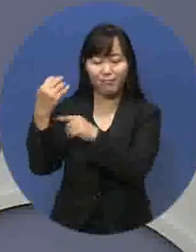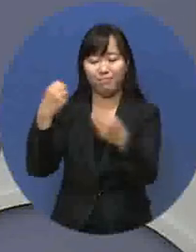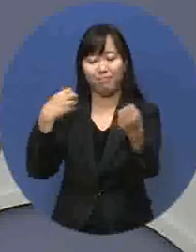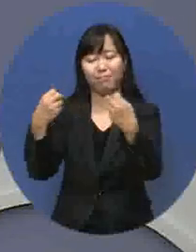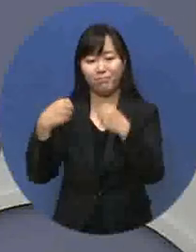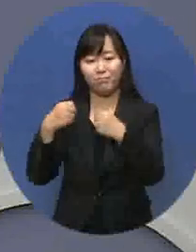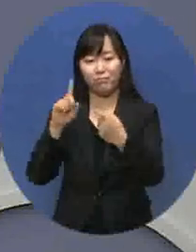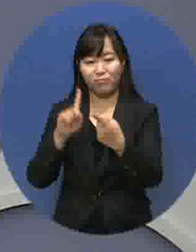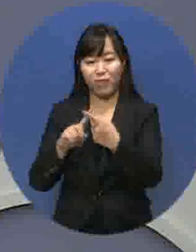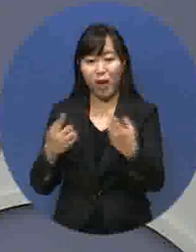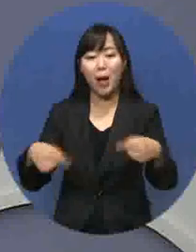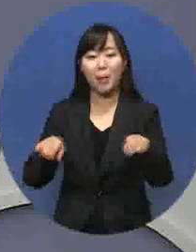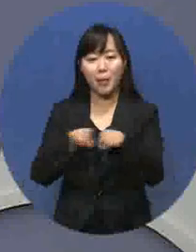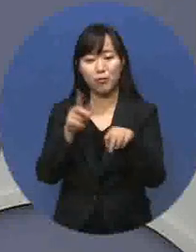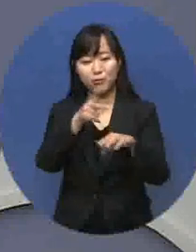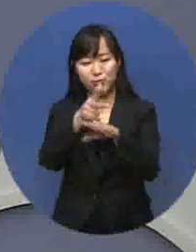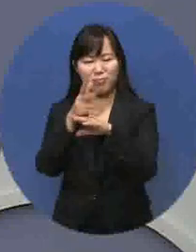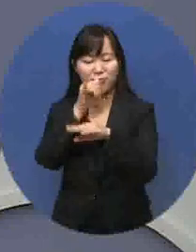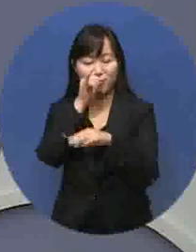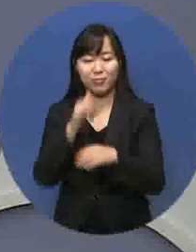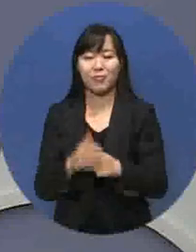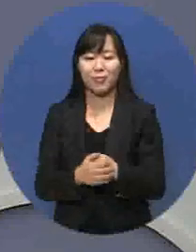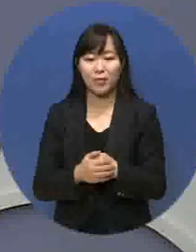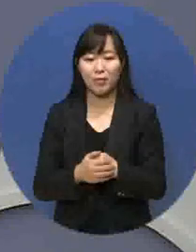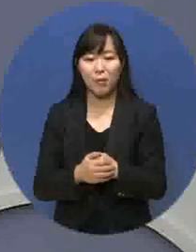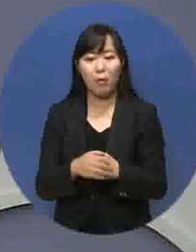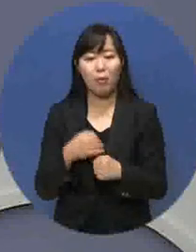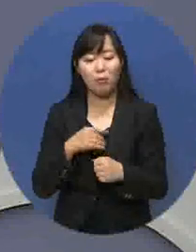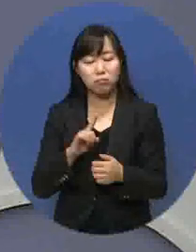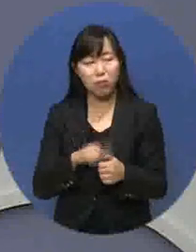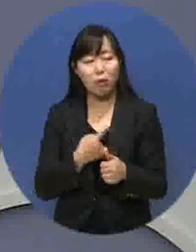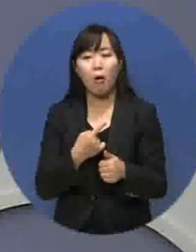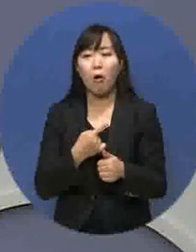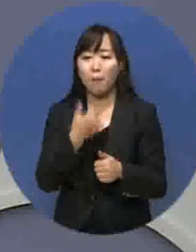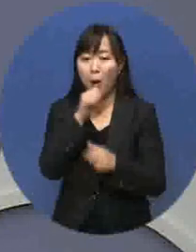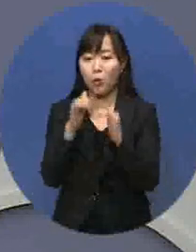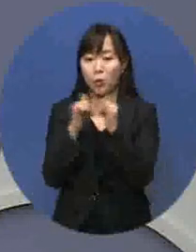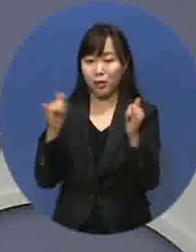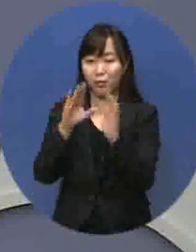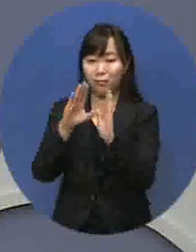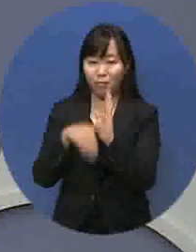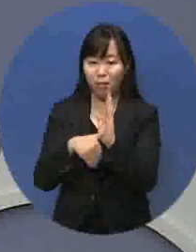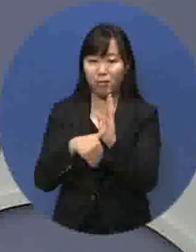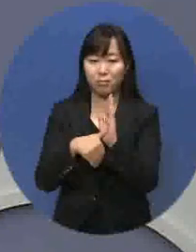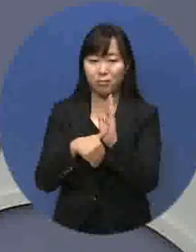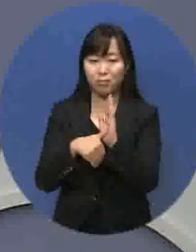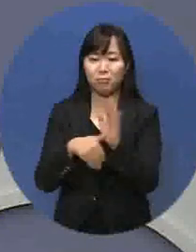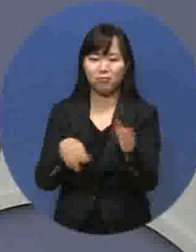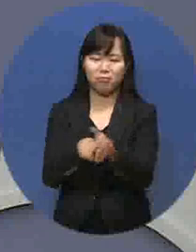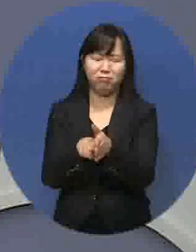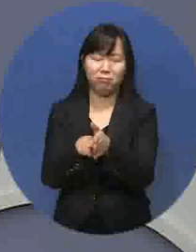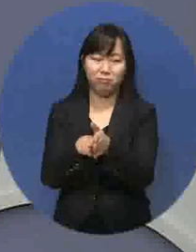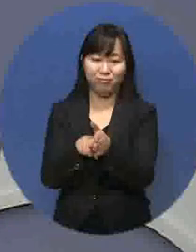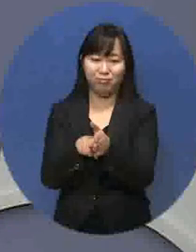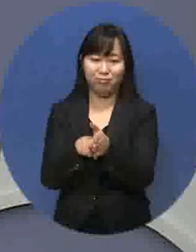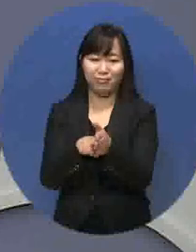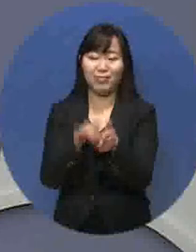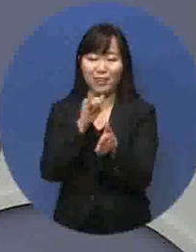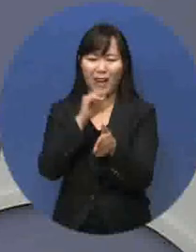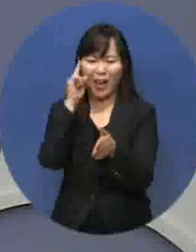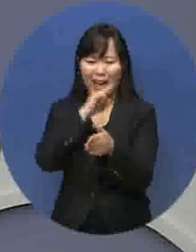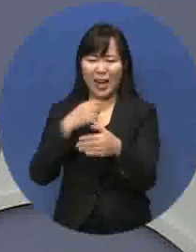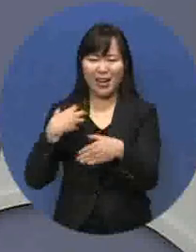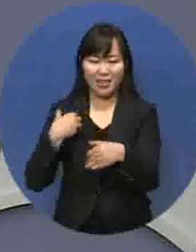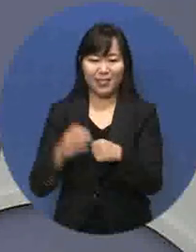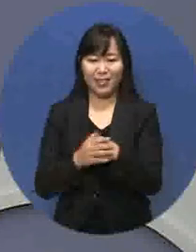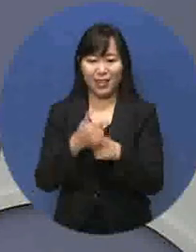주시면 반영도 같이 해서 하고 있고 저도 또 이렇게 공교롭게 하다 보니까 변호인 때는 조금 어쨌든 신념 있는 악역 그다음에 이제